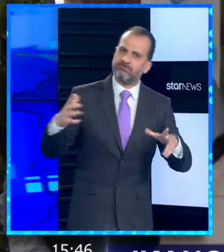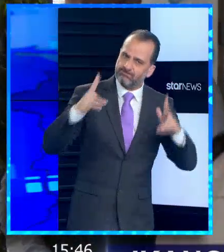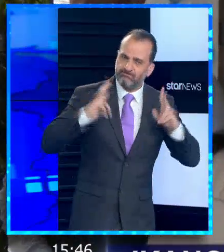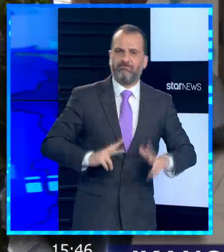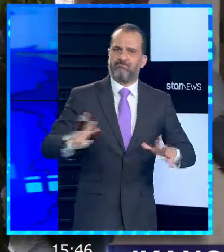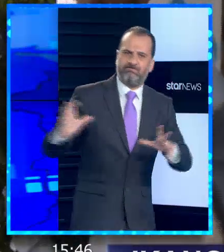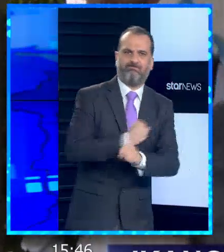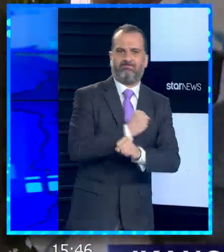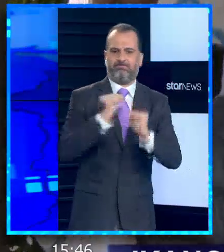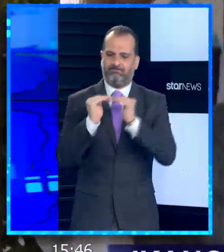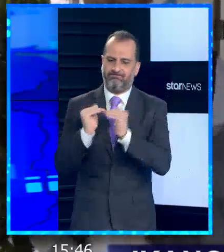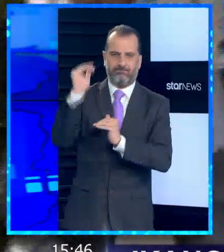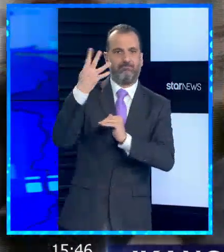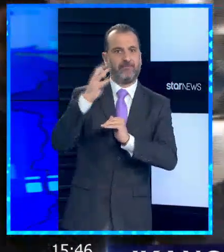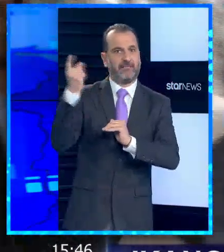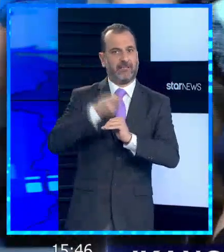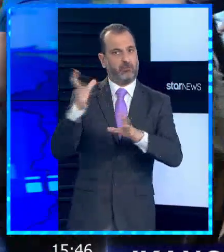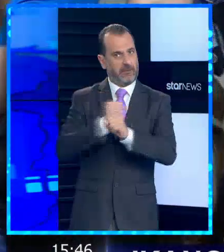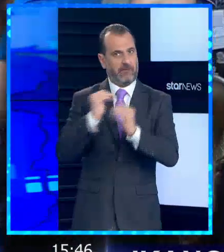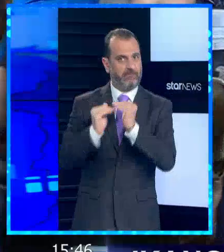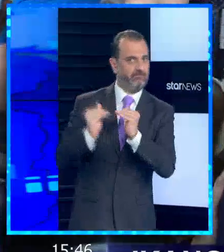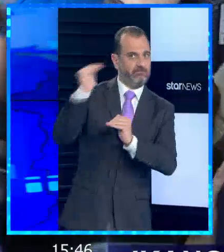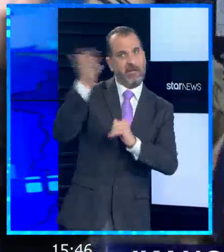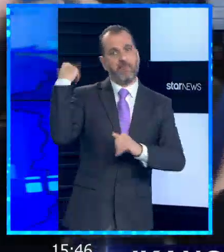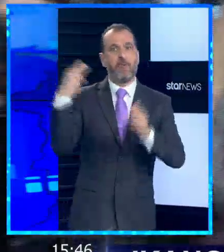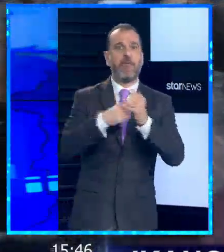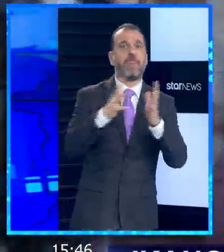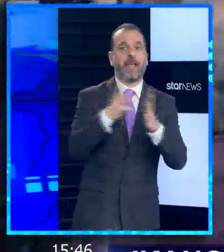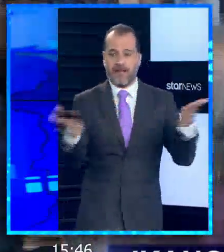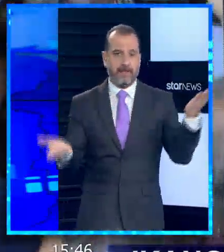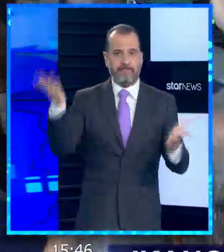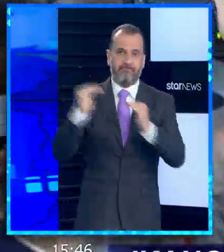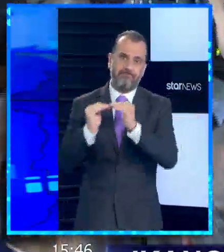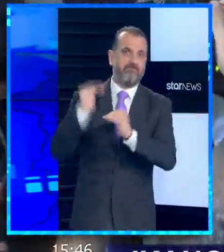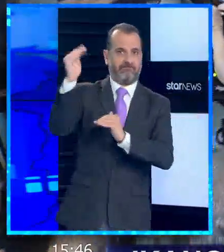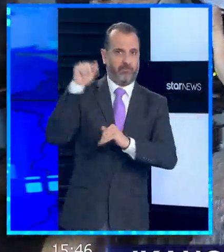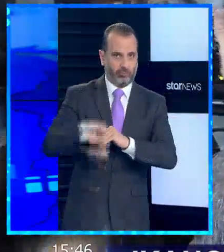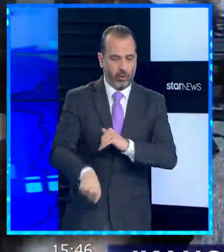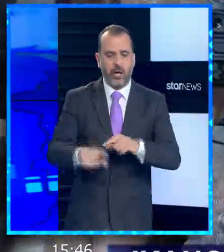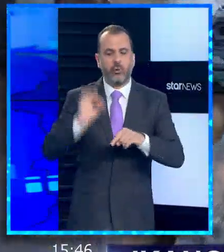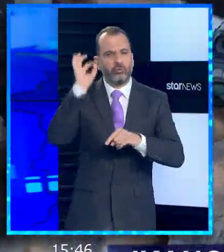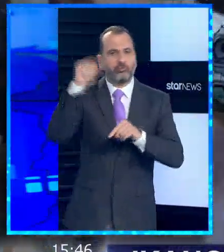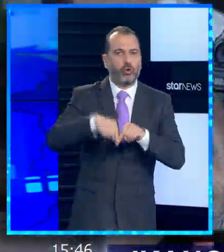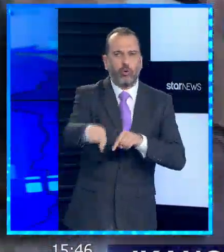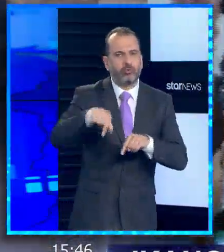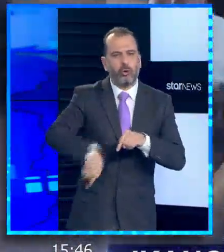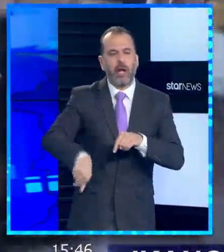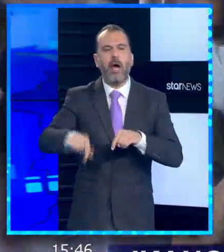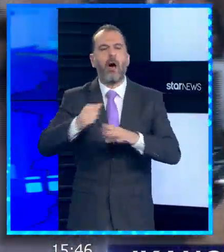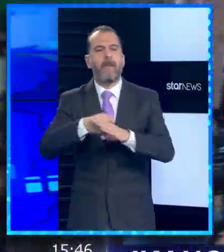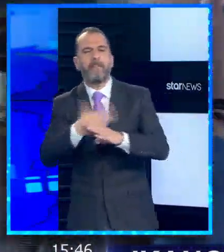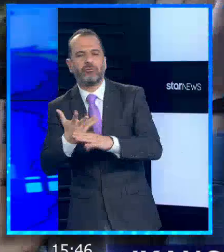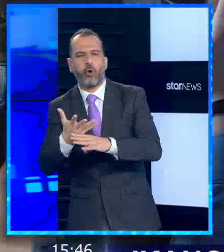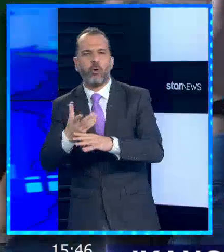τα ποσοστά του κατά 40% από το 2019. Νέο κεφάλαιο στρατηγική του στόχευση είναι να πλασαριστεί το Πασόκ όχι μόνο σε